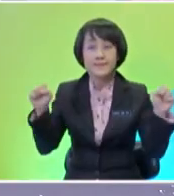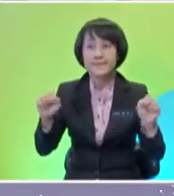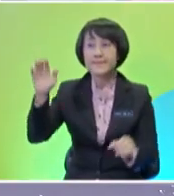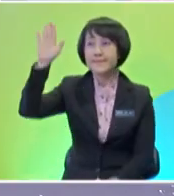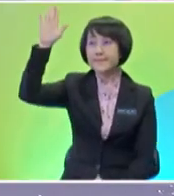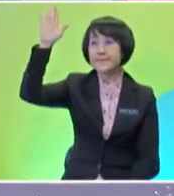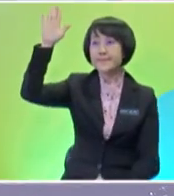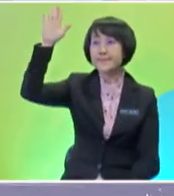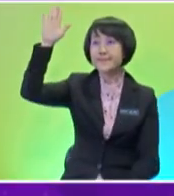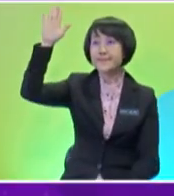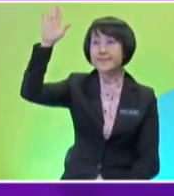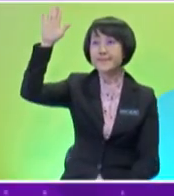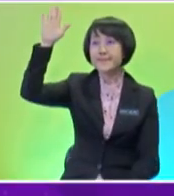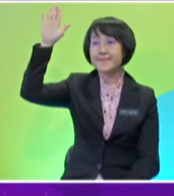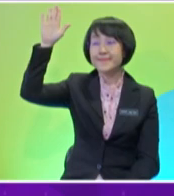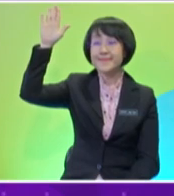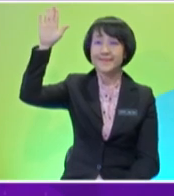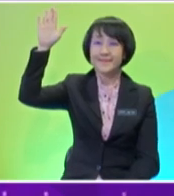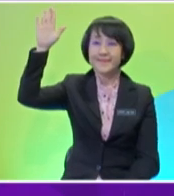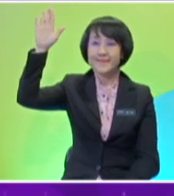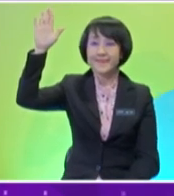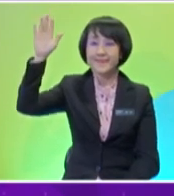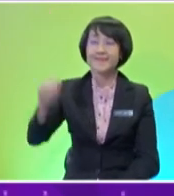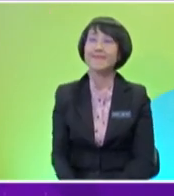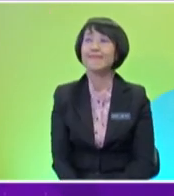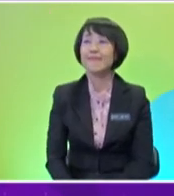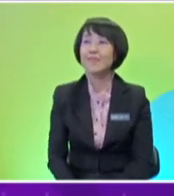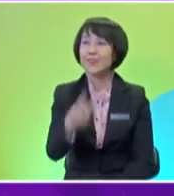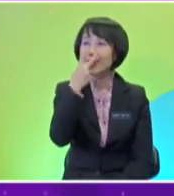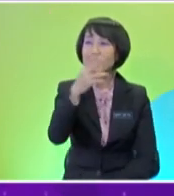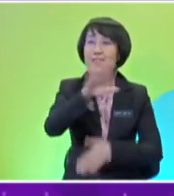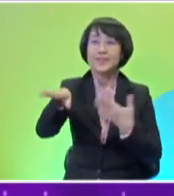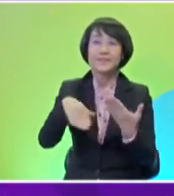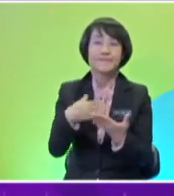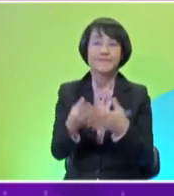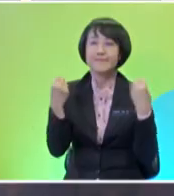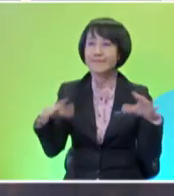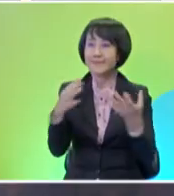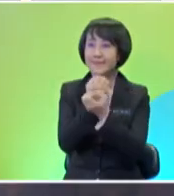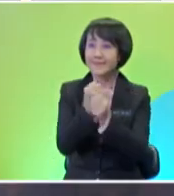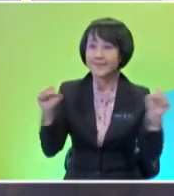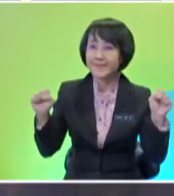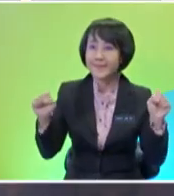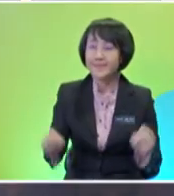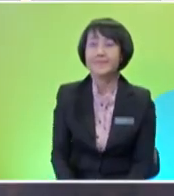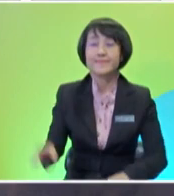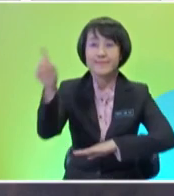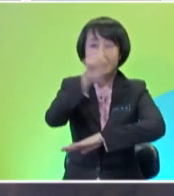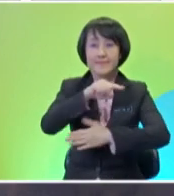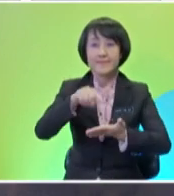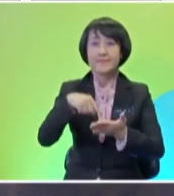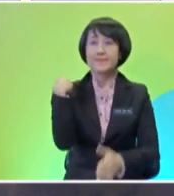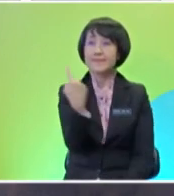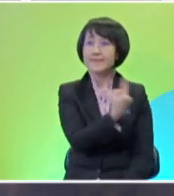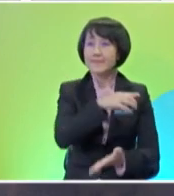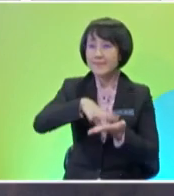angkat tangan Oke nampaknya semua pun sudah sedia Baiklah Cikgu hari ini kita belajar apa